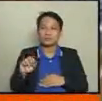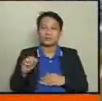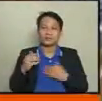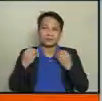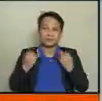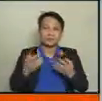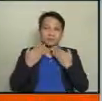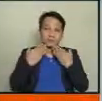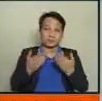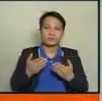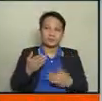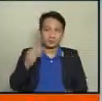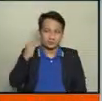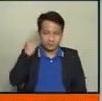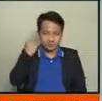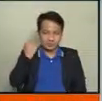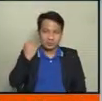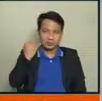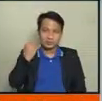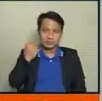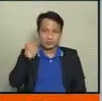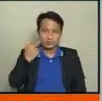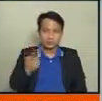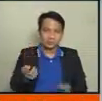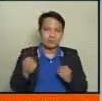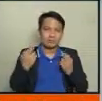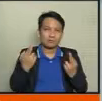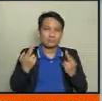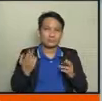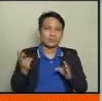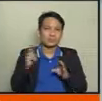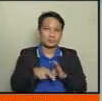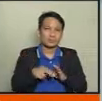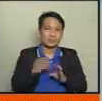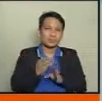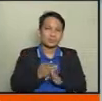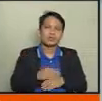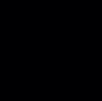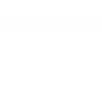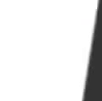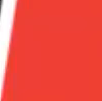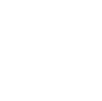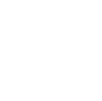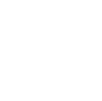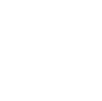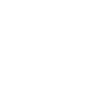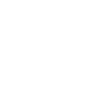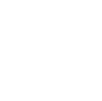Alright, maraming salamat at sana makasakay na yung mga kababayan natin dyan. Justine Punsalang.